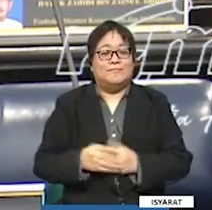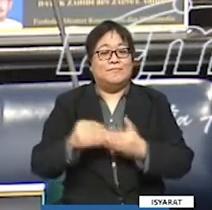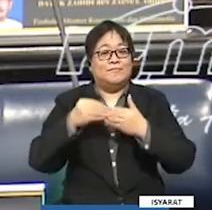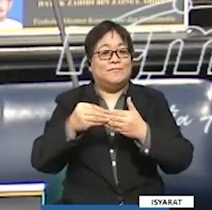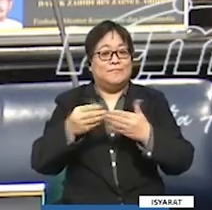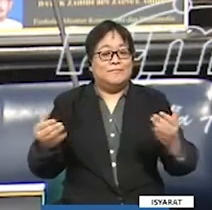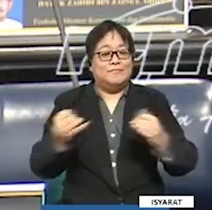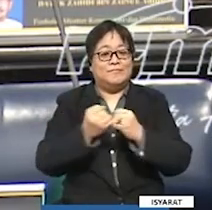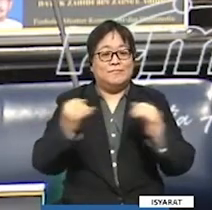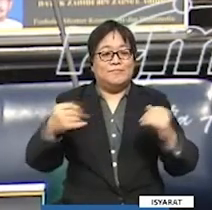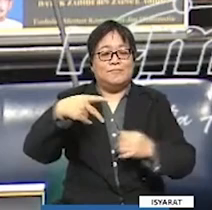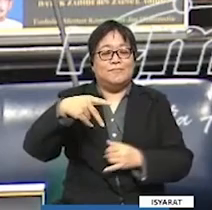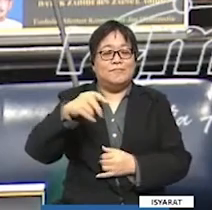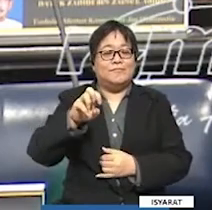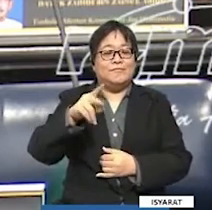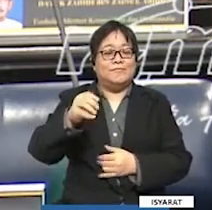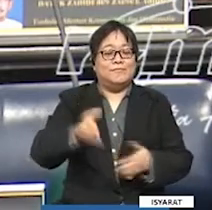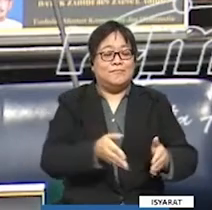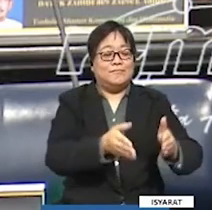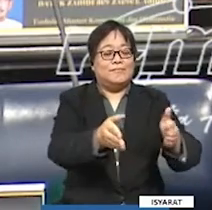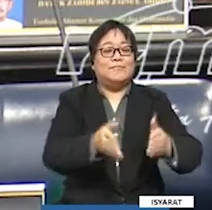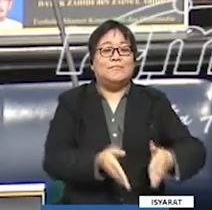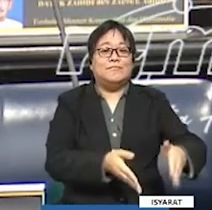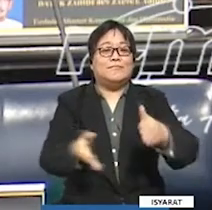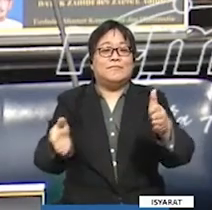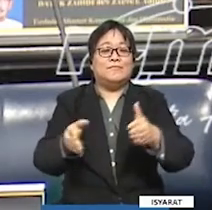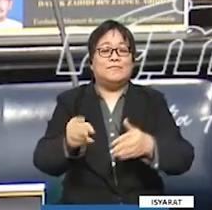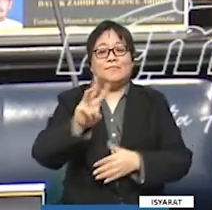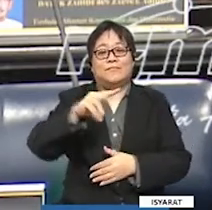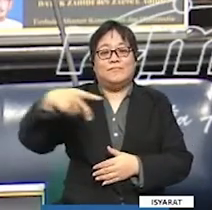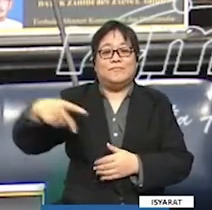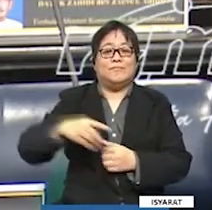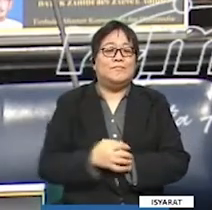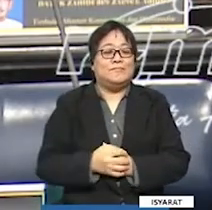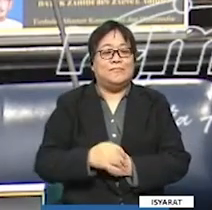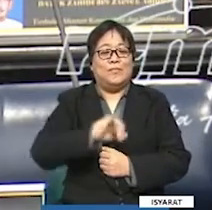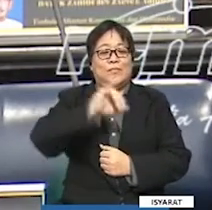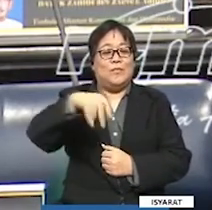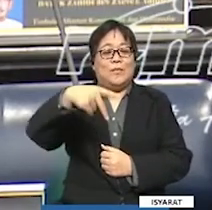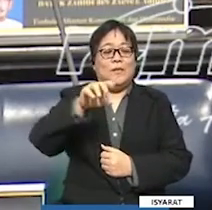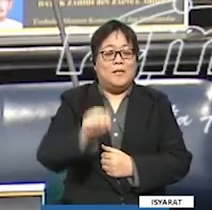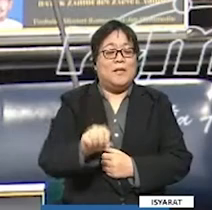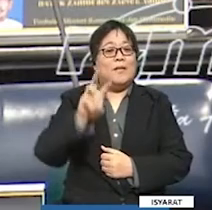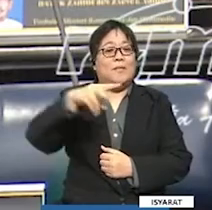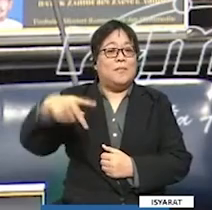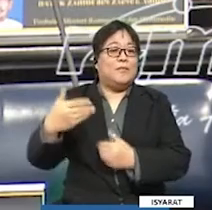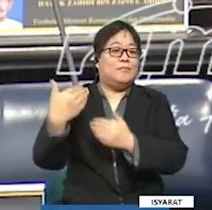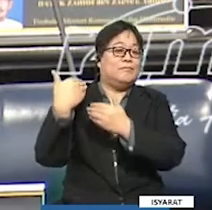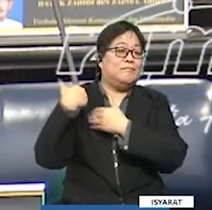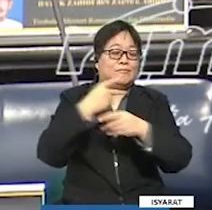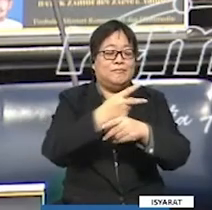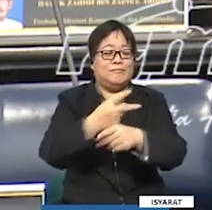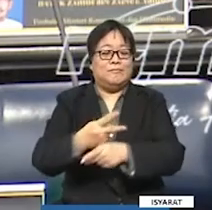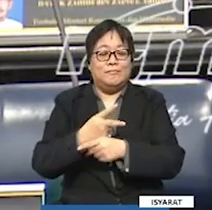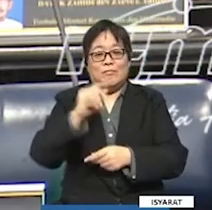seliaan Jabatan Perparitan dan Saliran Wilayah Persekutuan. Ini kerana JPSWP bertanggungjawab